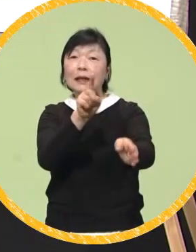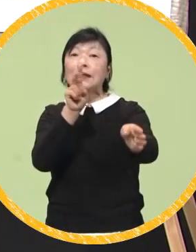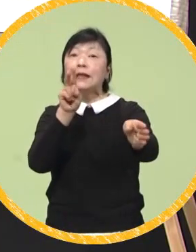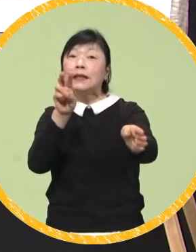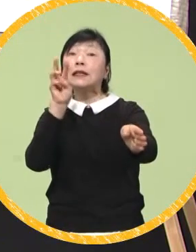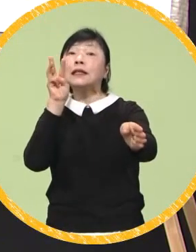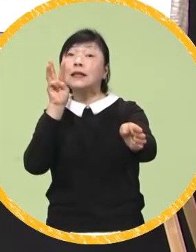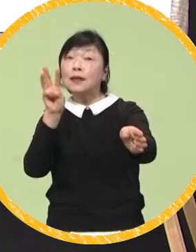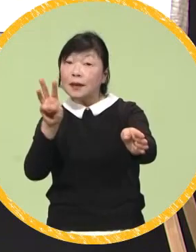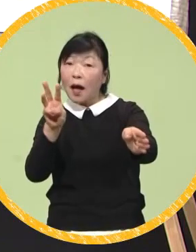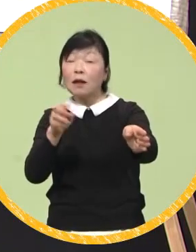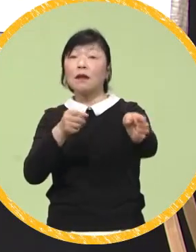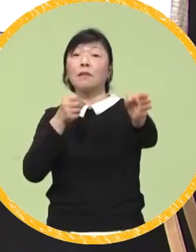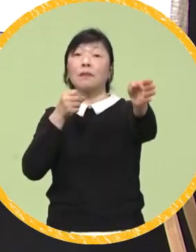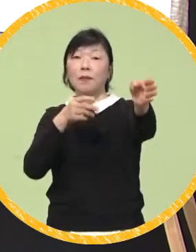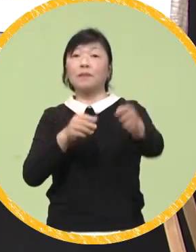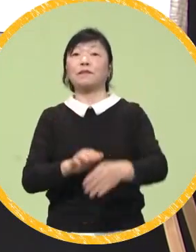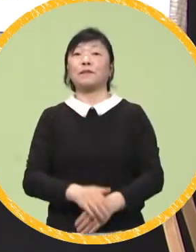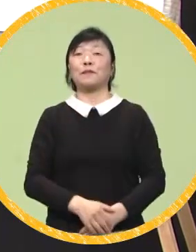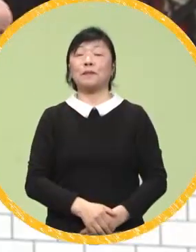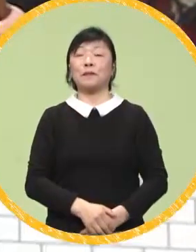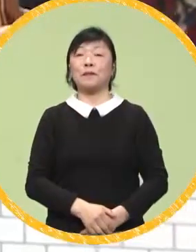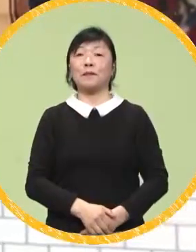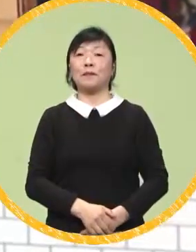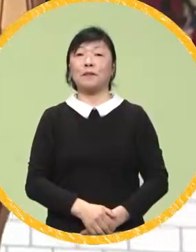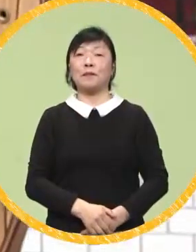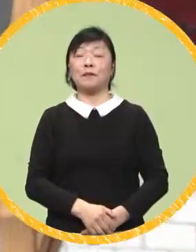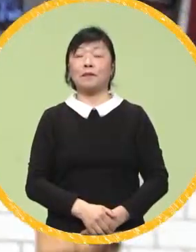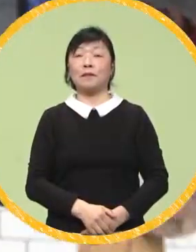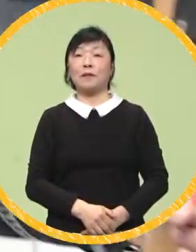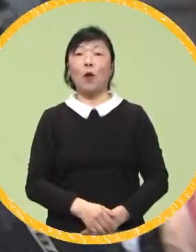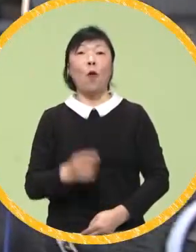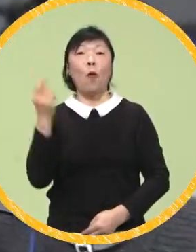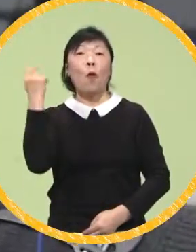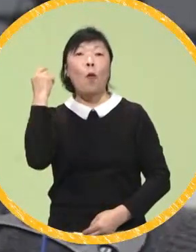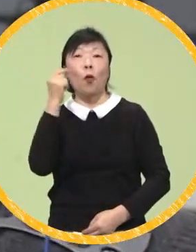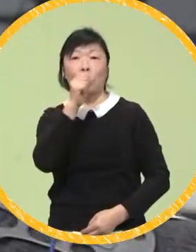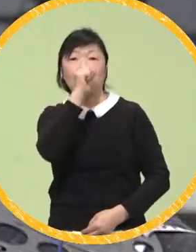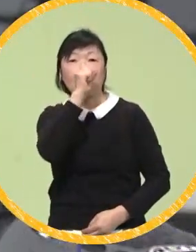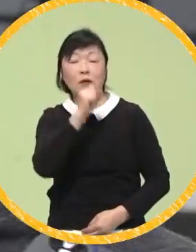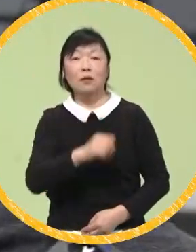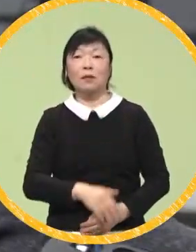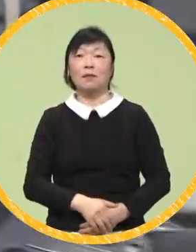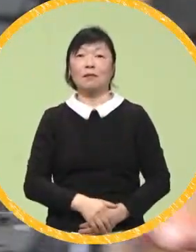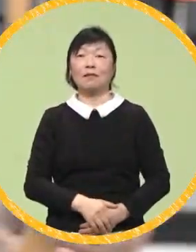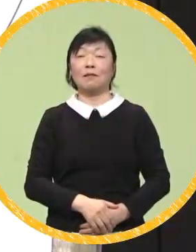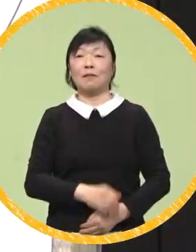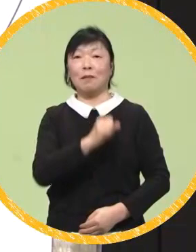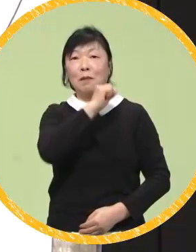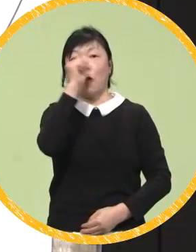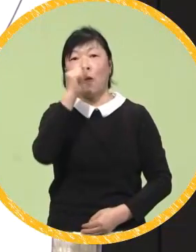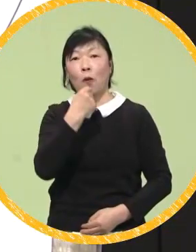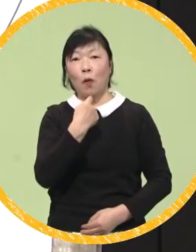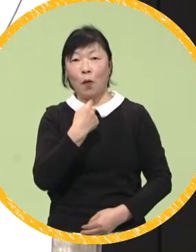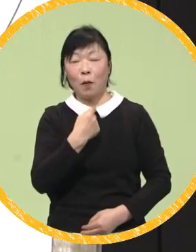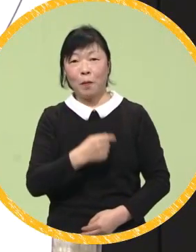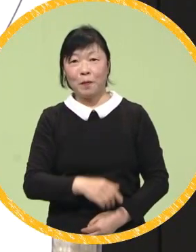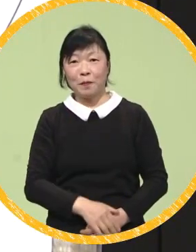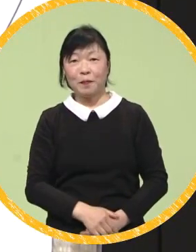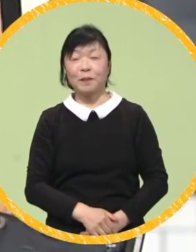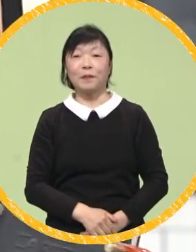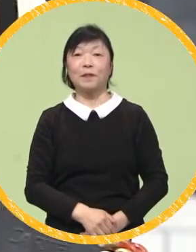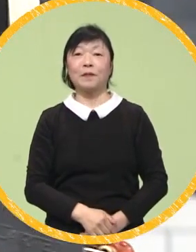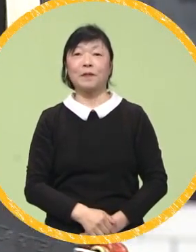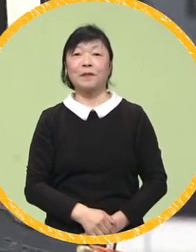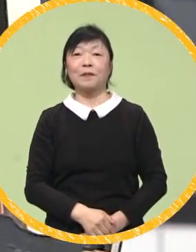ましょういちにさんぷうとそうですいい音できてるできてされてるんです